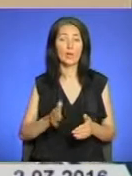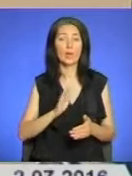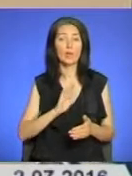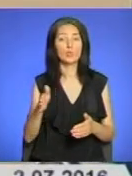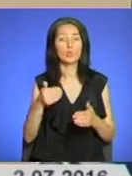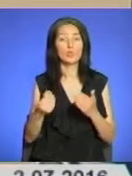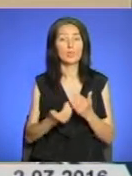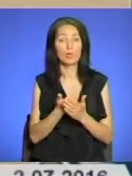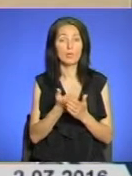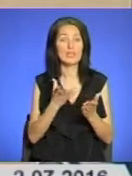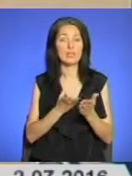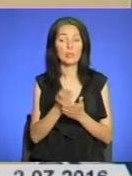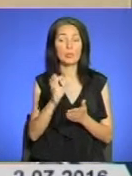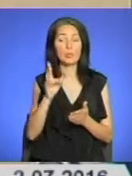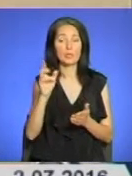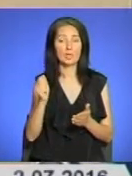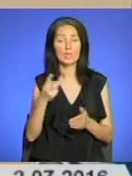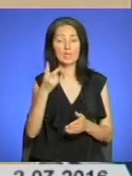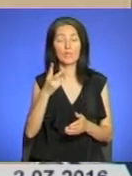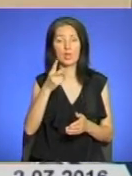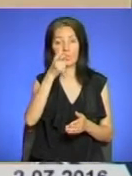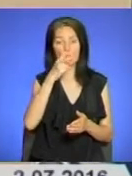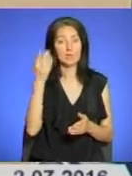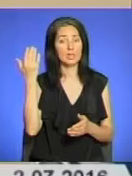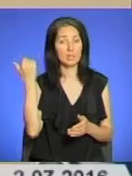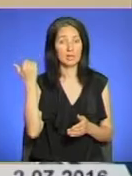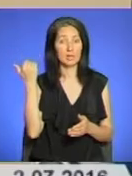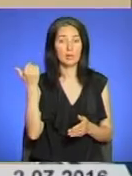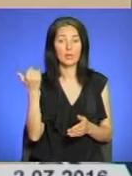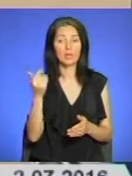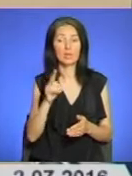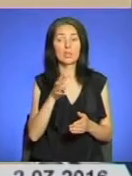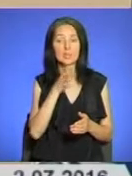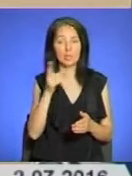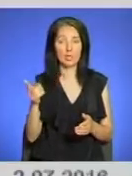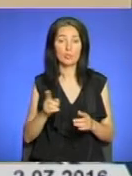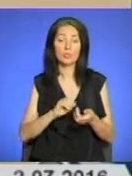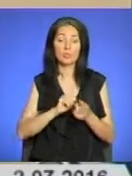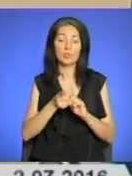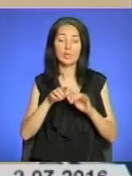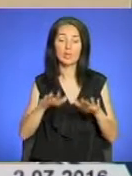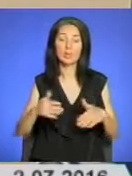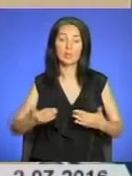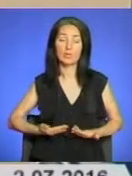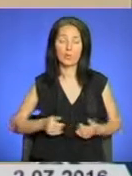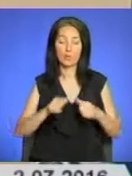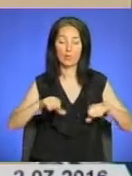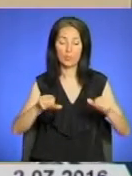Будуть відновлюватися виплати соціальні 2 місяці назад, з часу зміни місця проживання. Комісія також